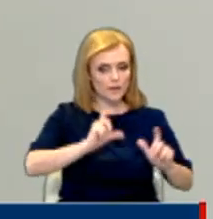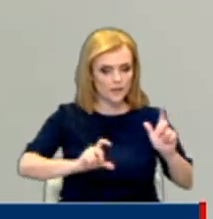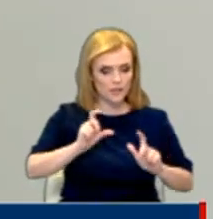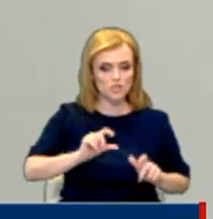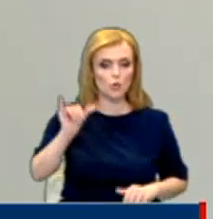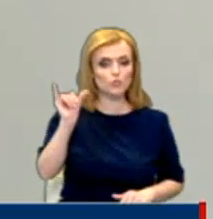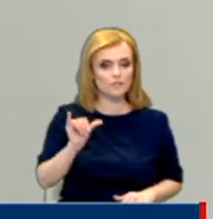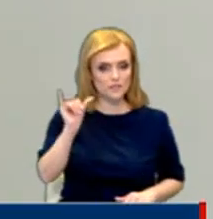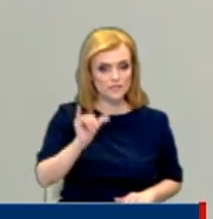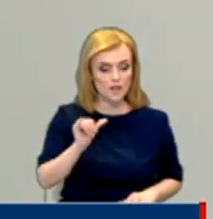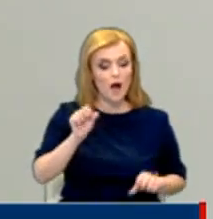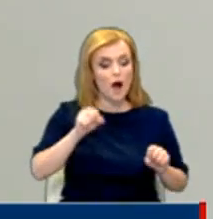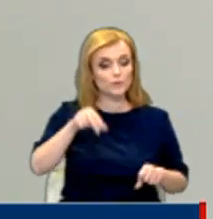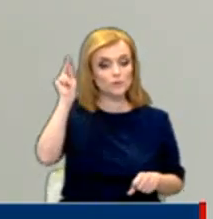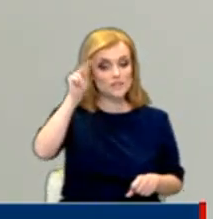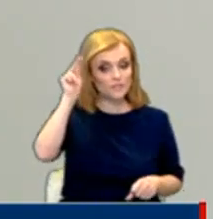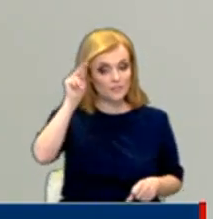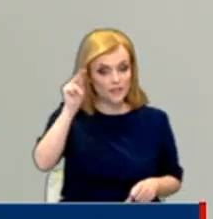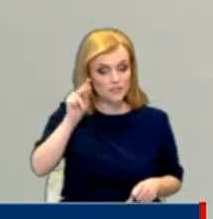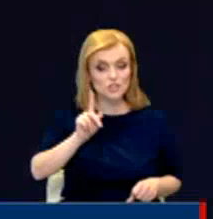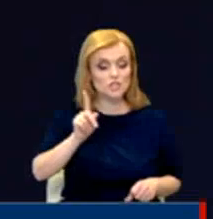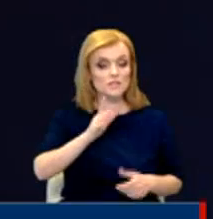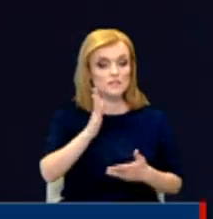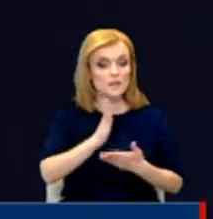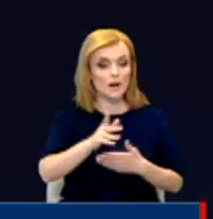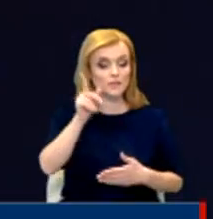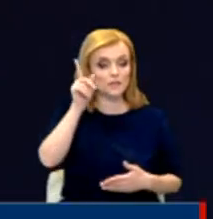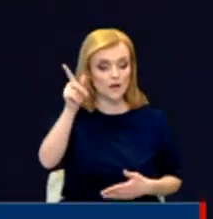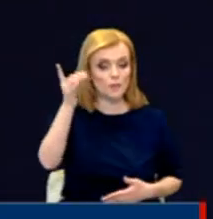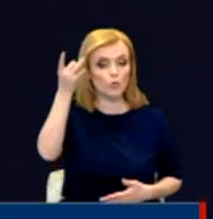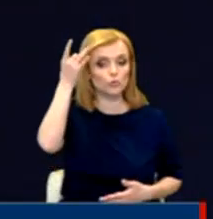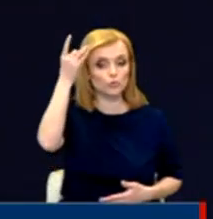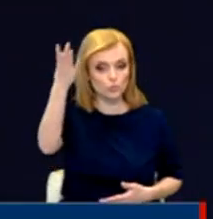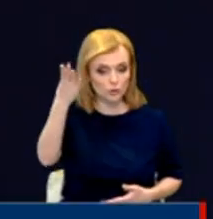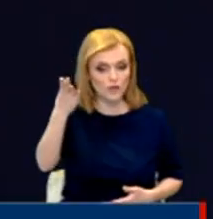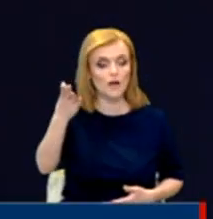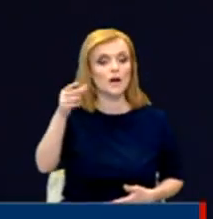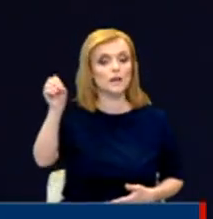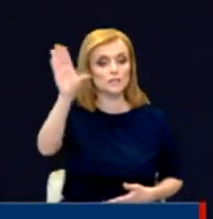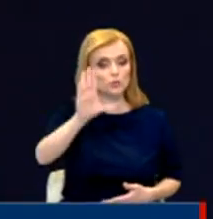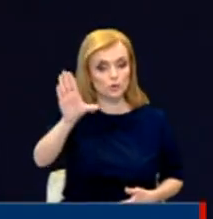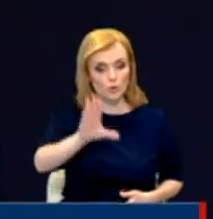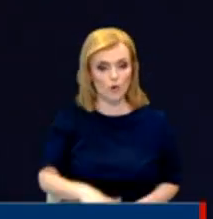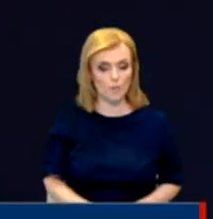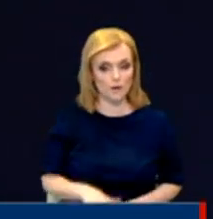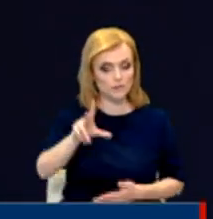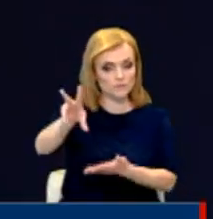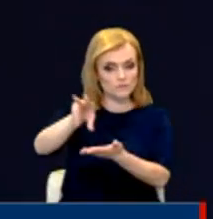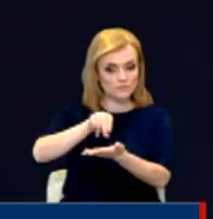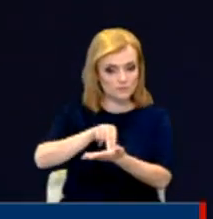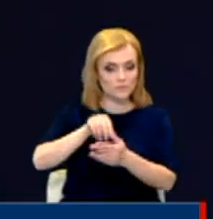învețe chiar în practică ce înseamnă protecția patrimoniului. E soprattutto sottolineare la competenze,